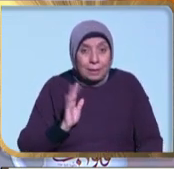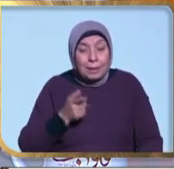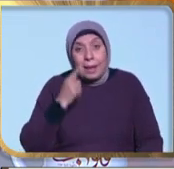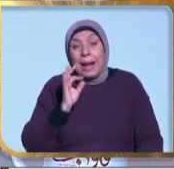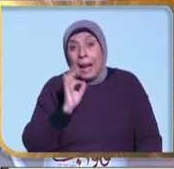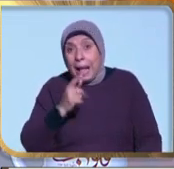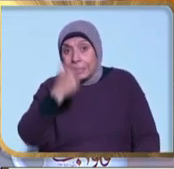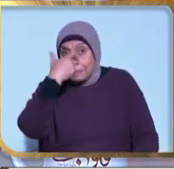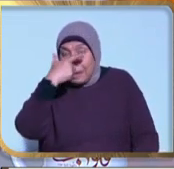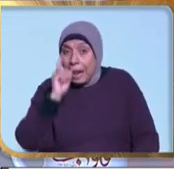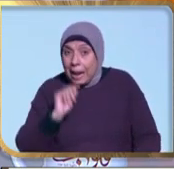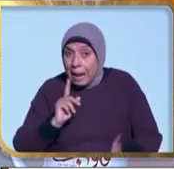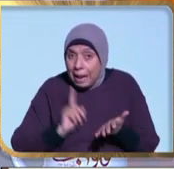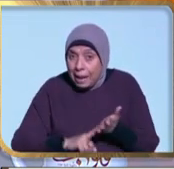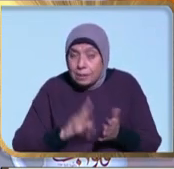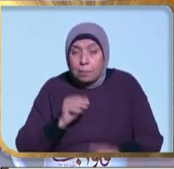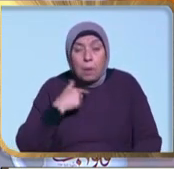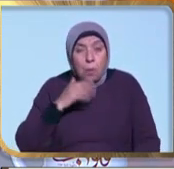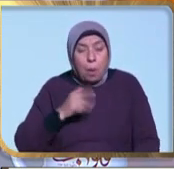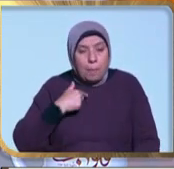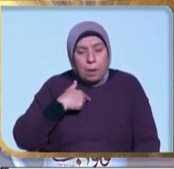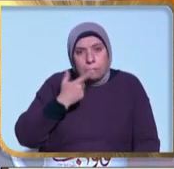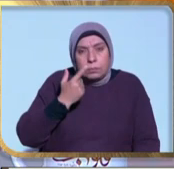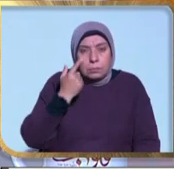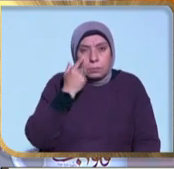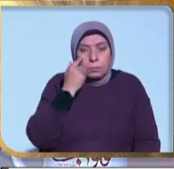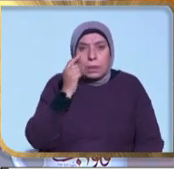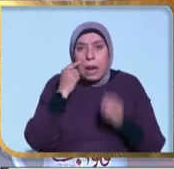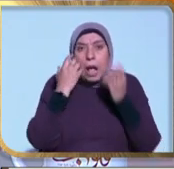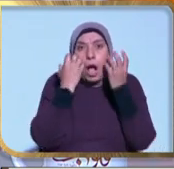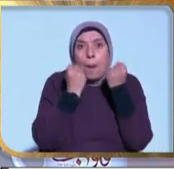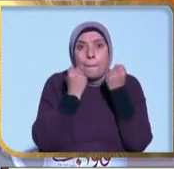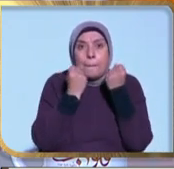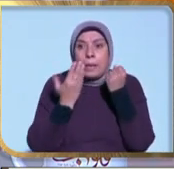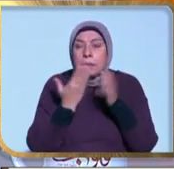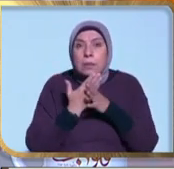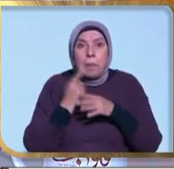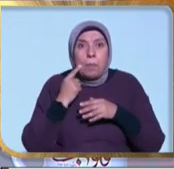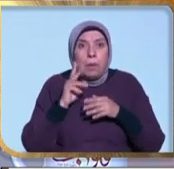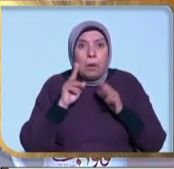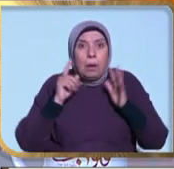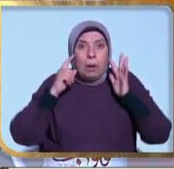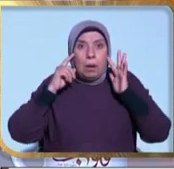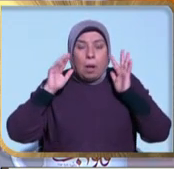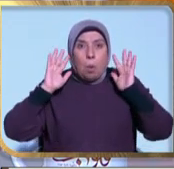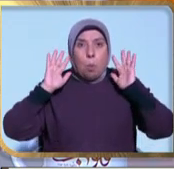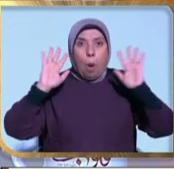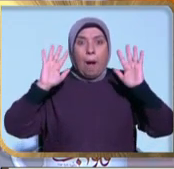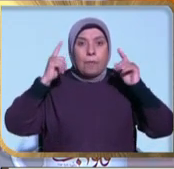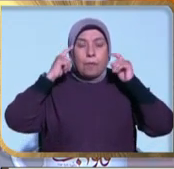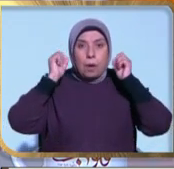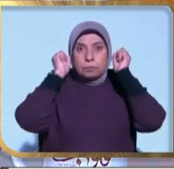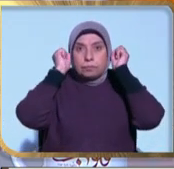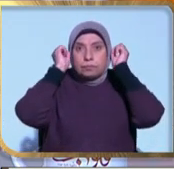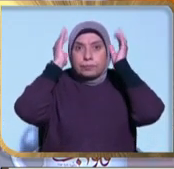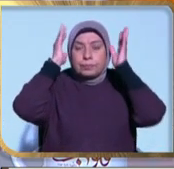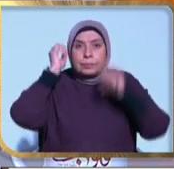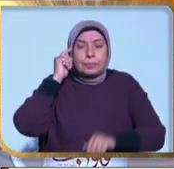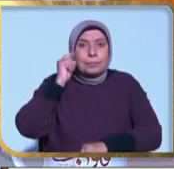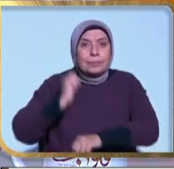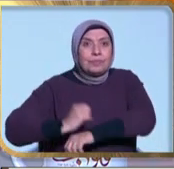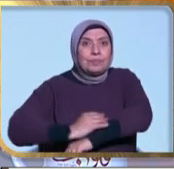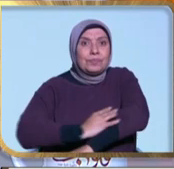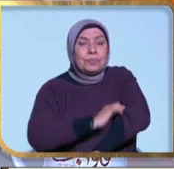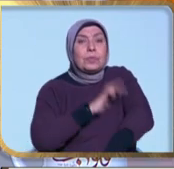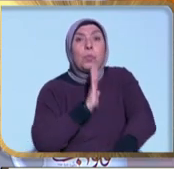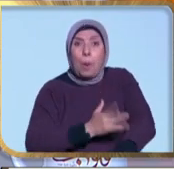بتجمد من البكاء لما يكون الامر جلل مش البكاء فقط تعبير عن خشوع القلب يعني وان كنا احنا بنسال